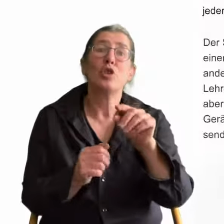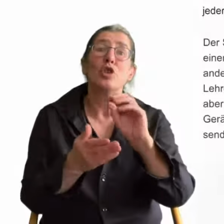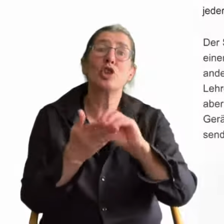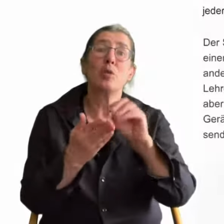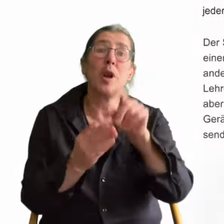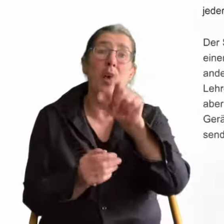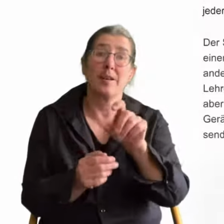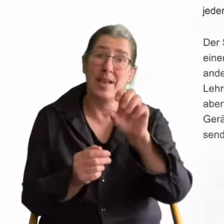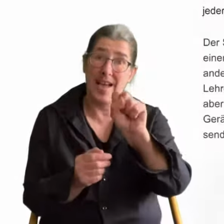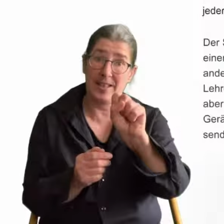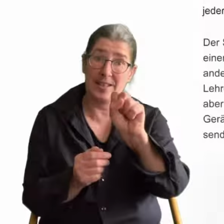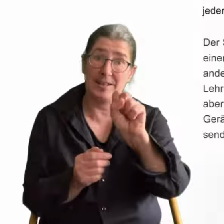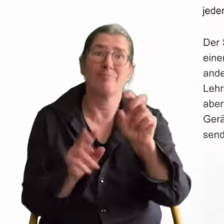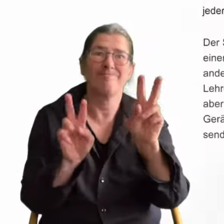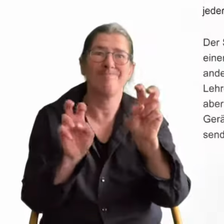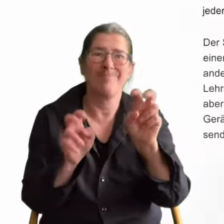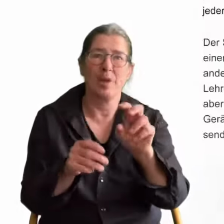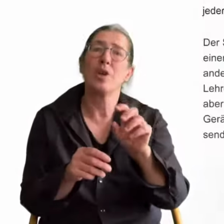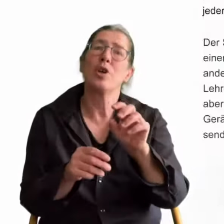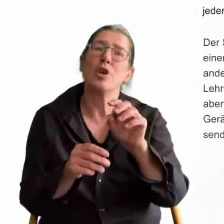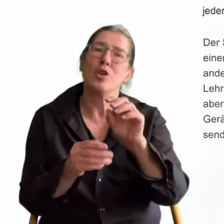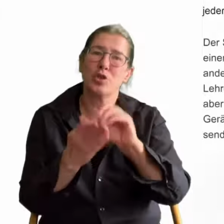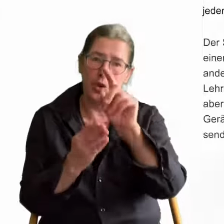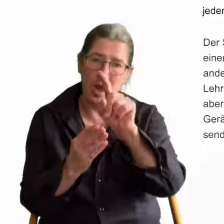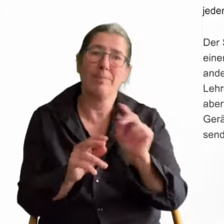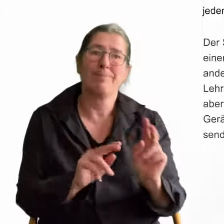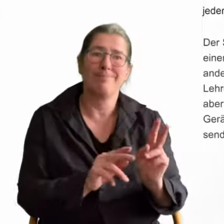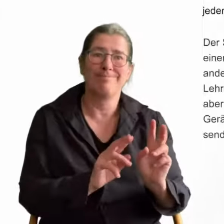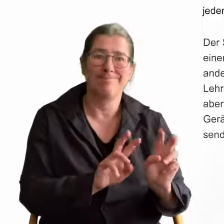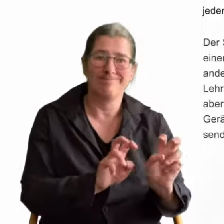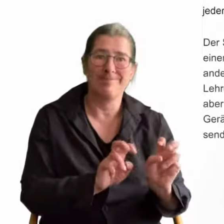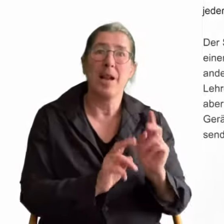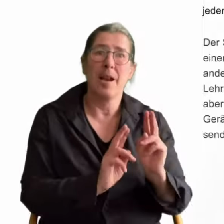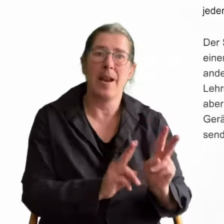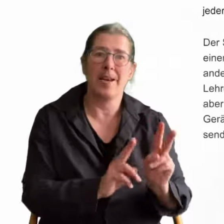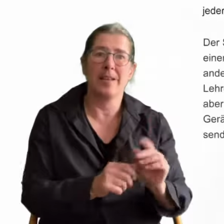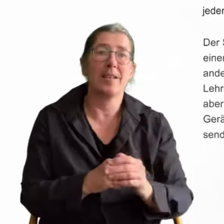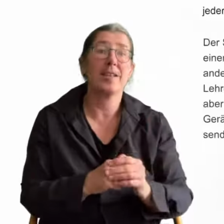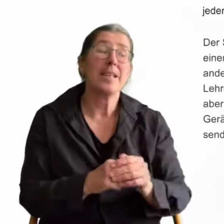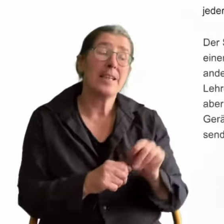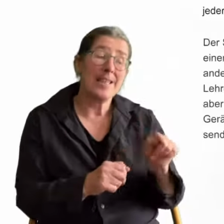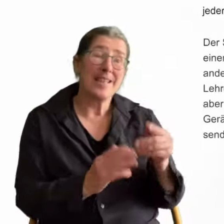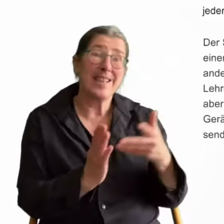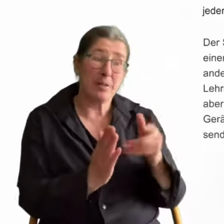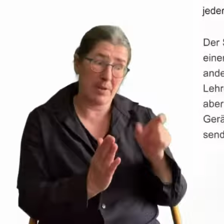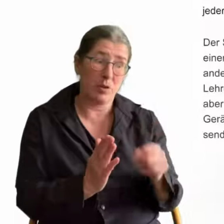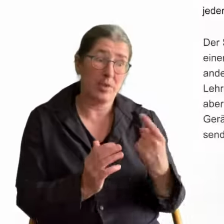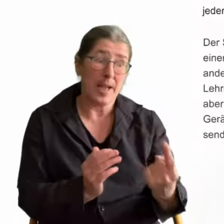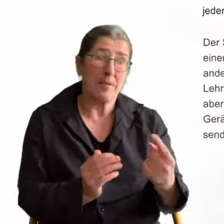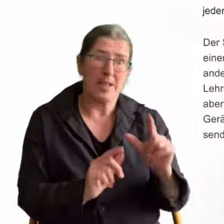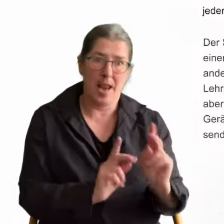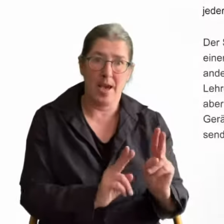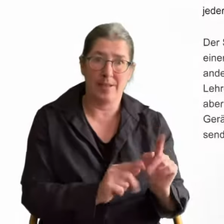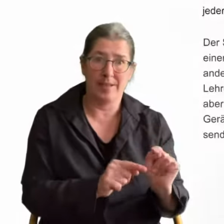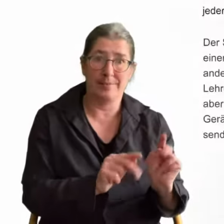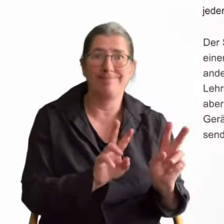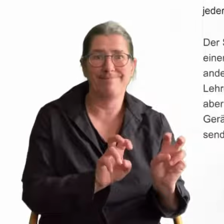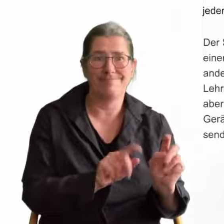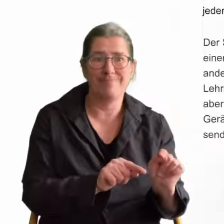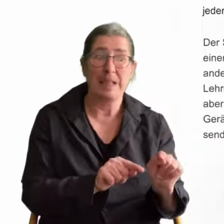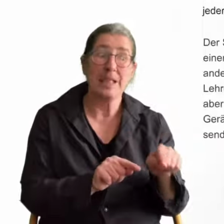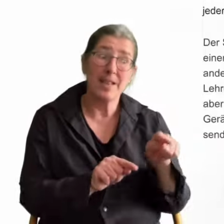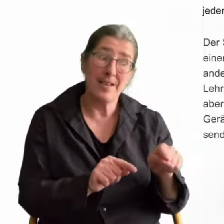es denn so genannter schüler und ein sogenannter lehrer die testperson ist der sogenannte lehrer also die person um die es geht